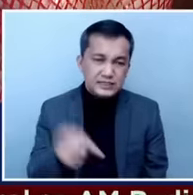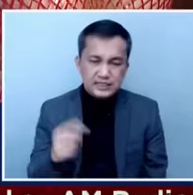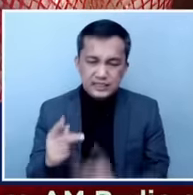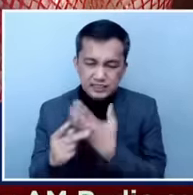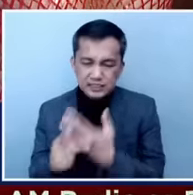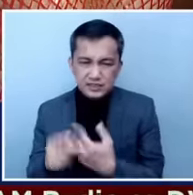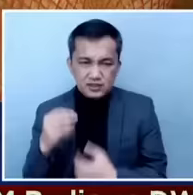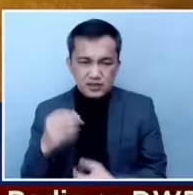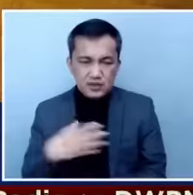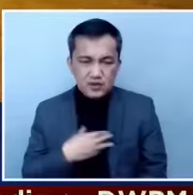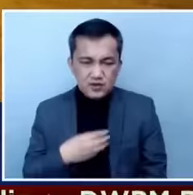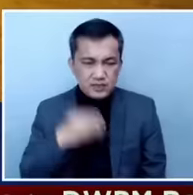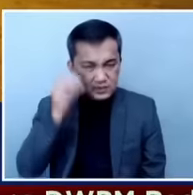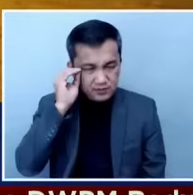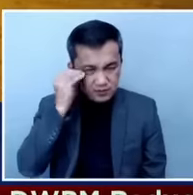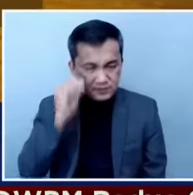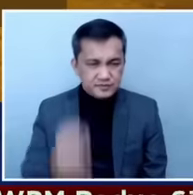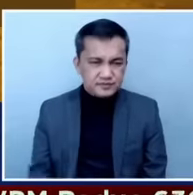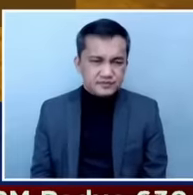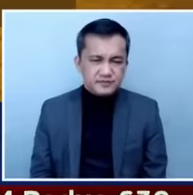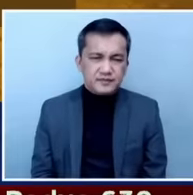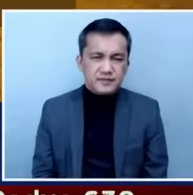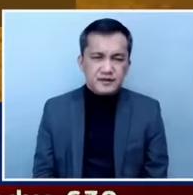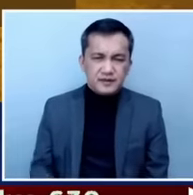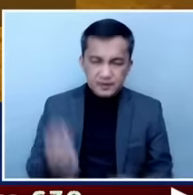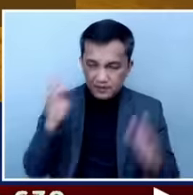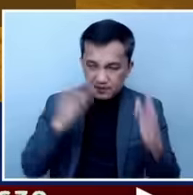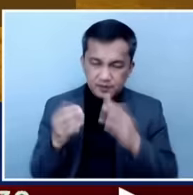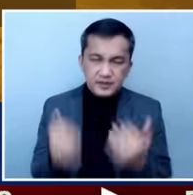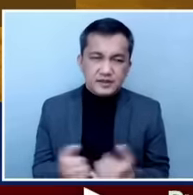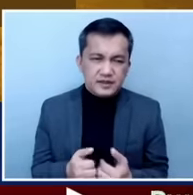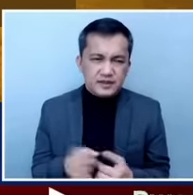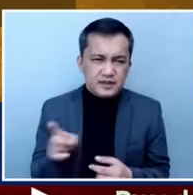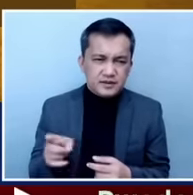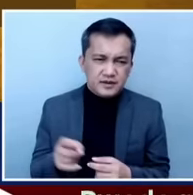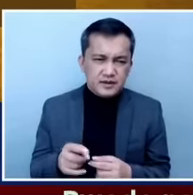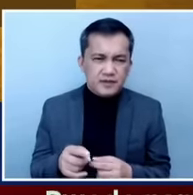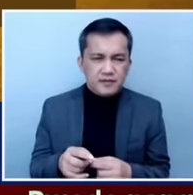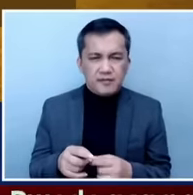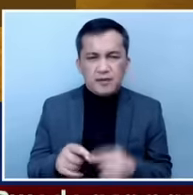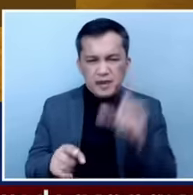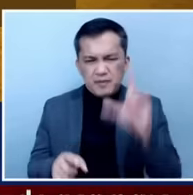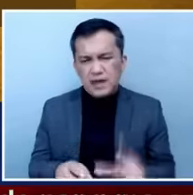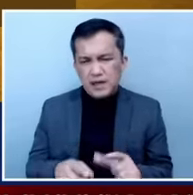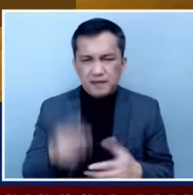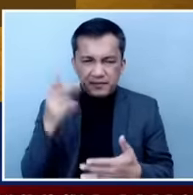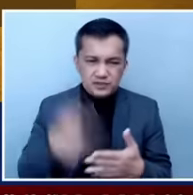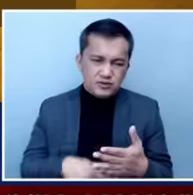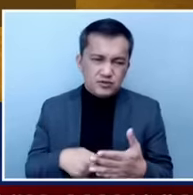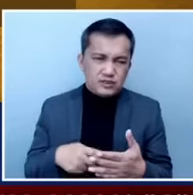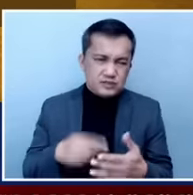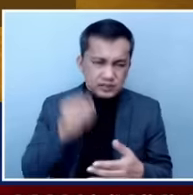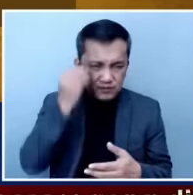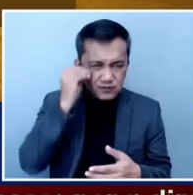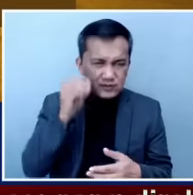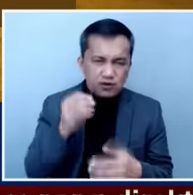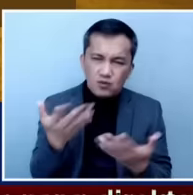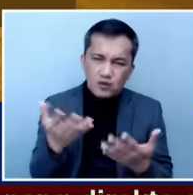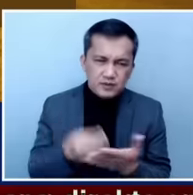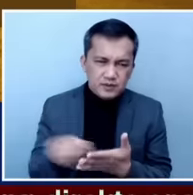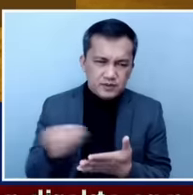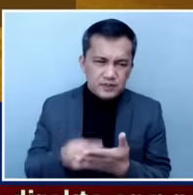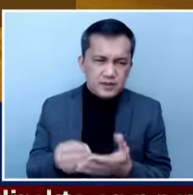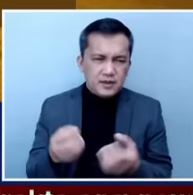sa Bungabon. Problema natin dito ngayon, masyadong bagsak ang presyo ng sibuyas dito ngayon. Alam mo, bibili dahil